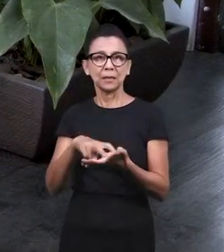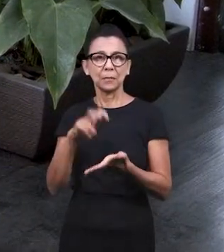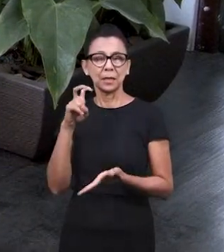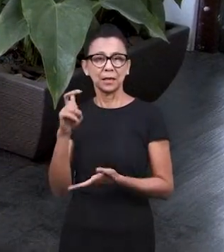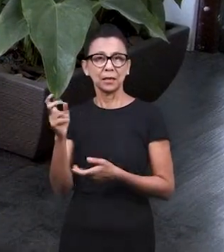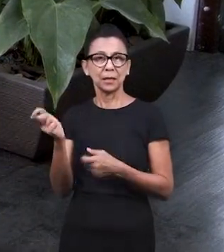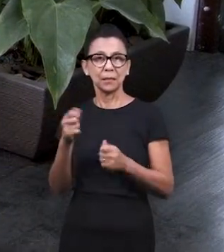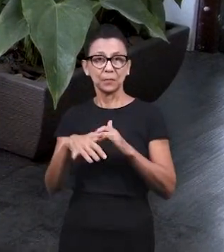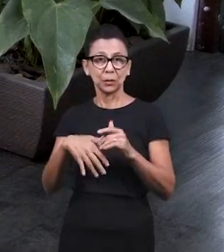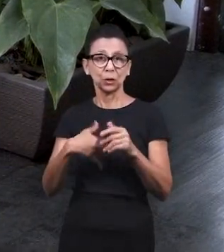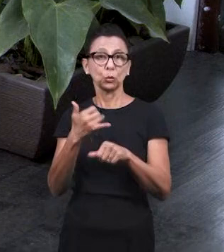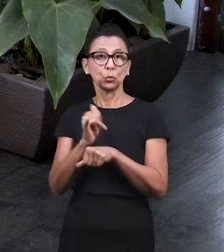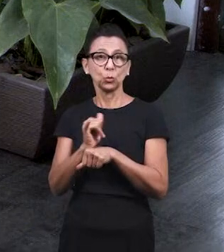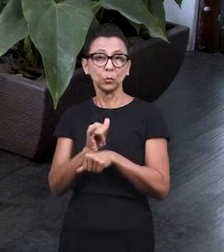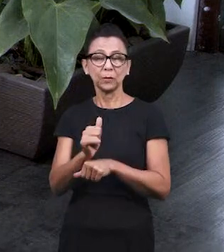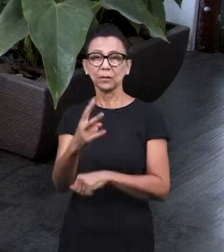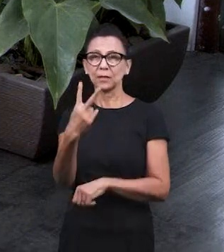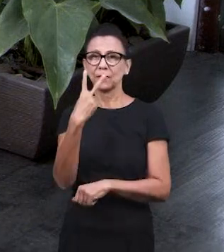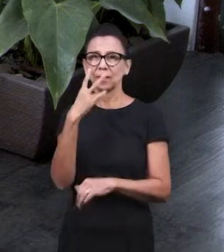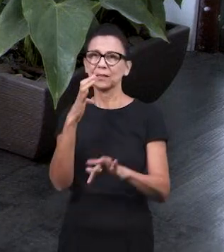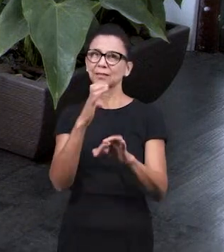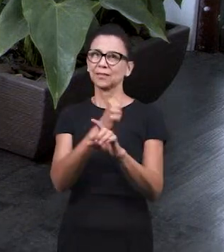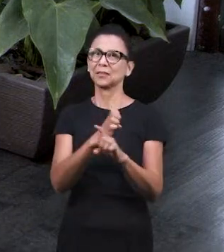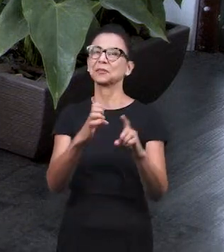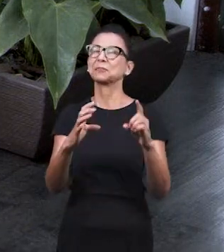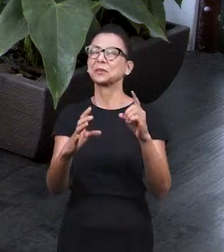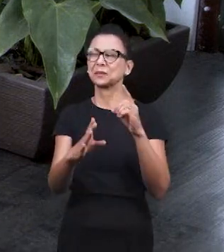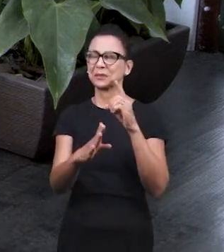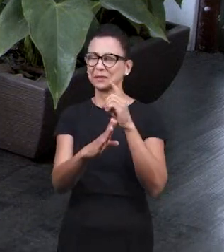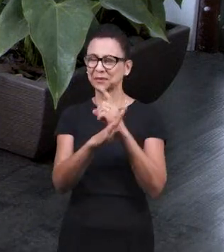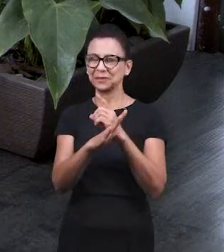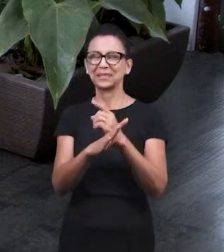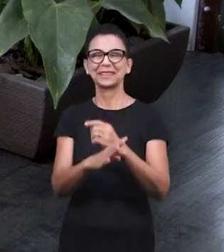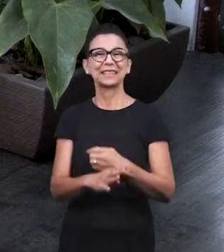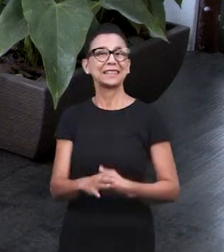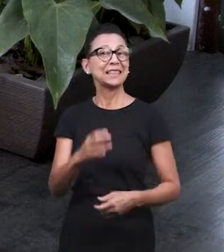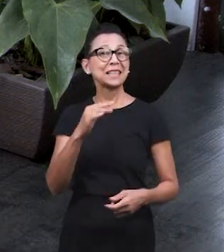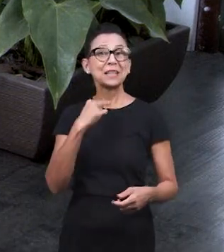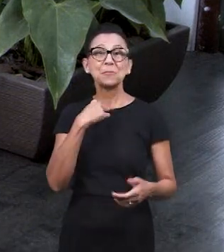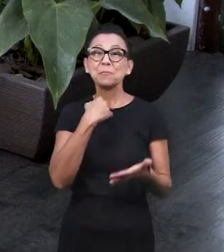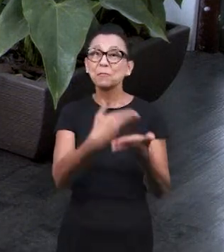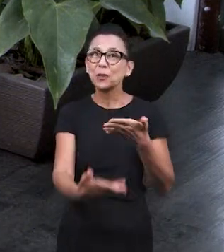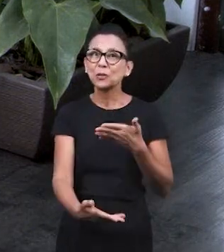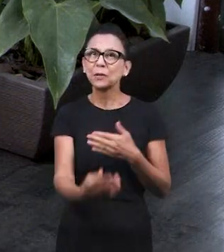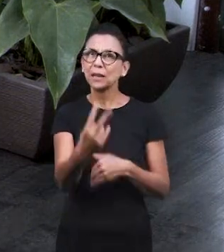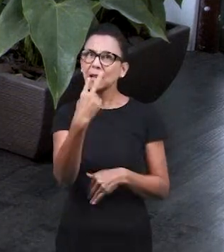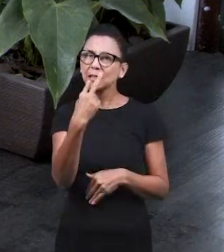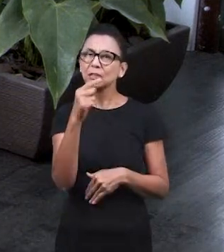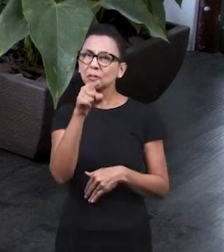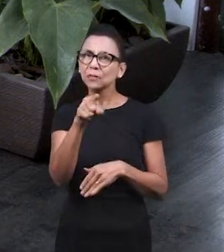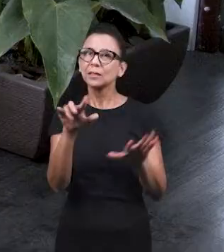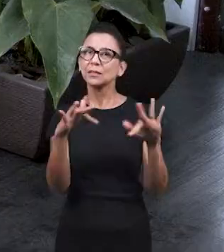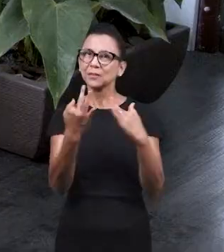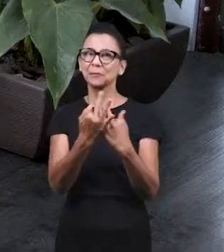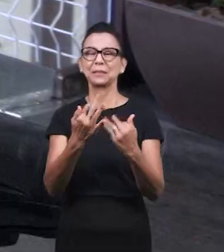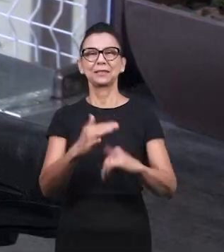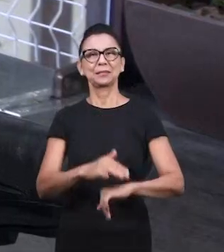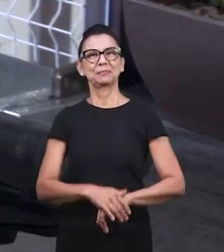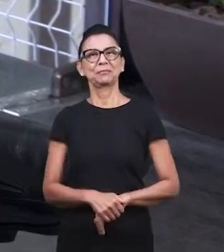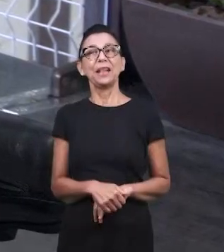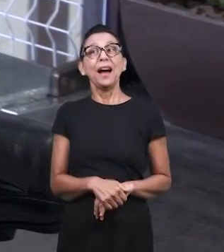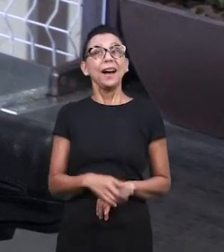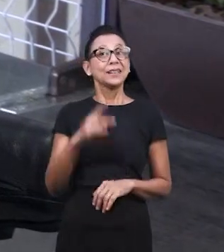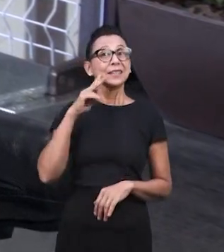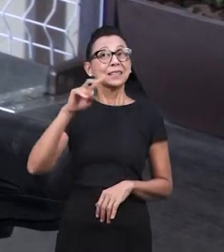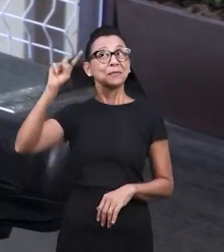canal de l'Église chrétienne Maranatha YouTube, vous assistez à l'école biblique dominicale. Ne ratez pas, assistez, vous et toute